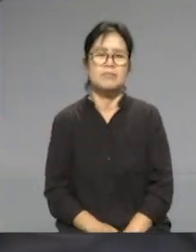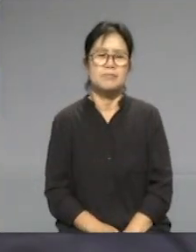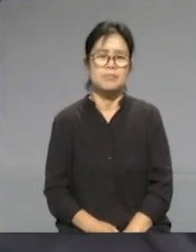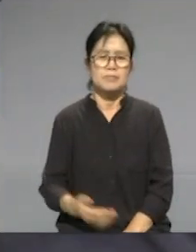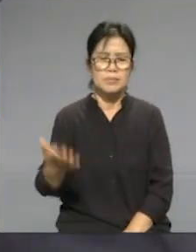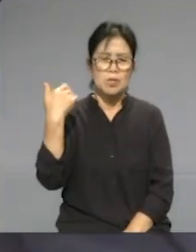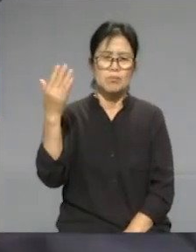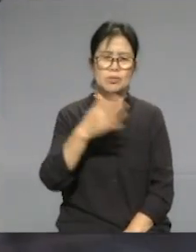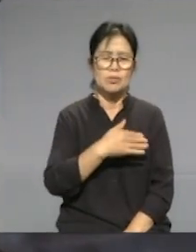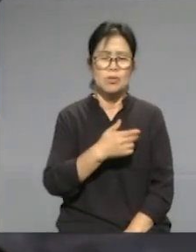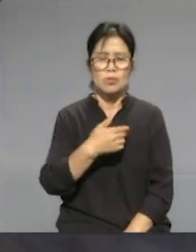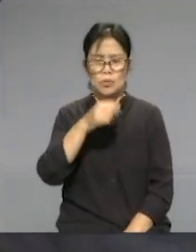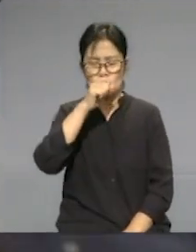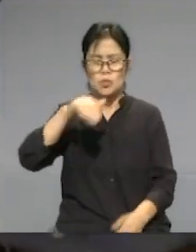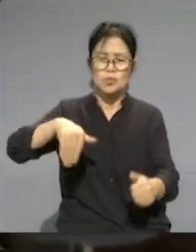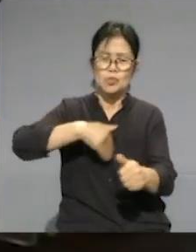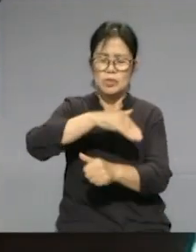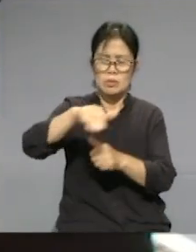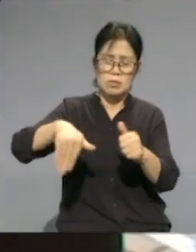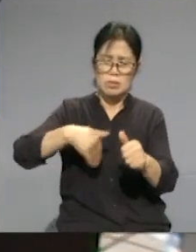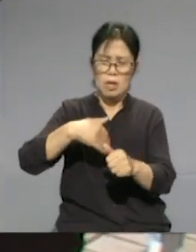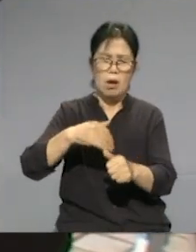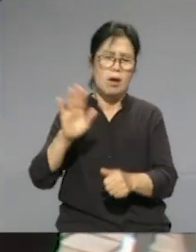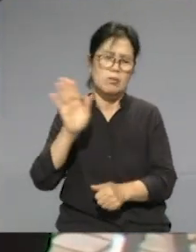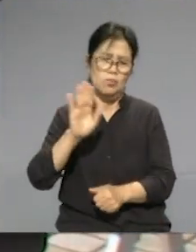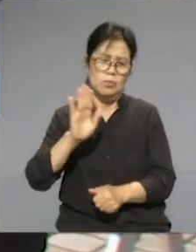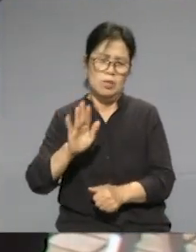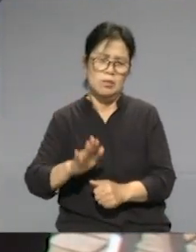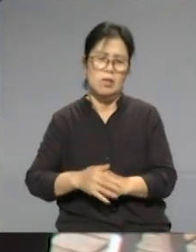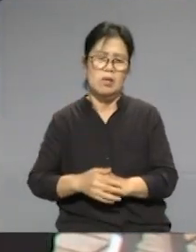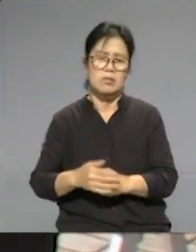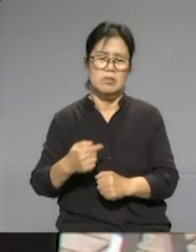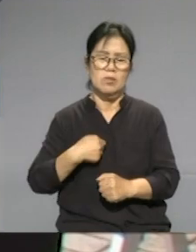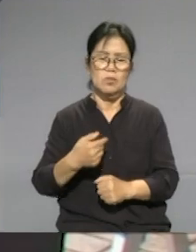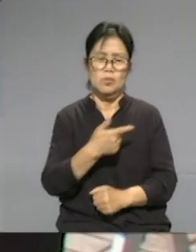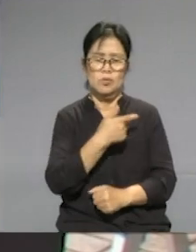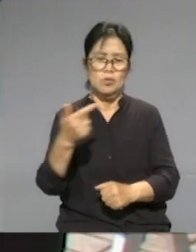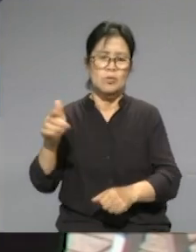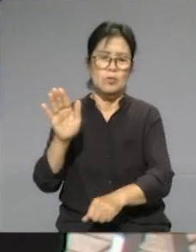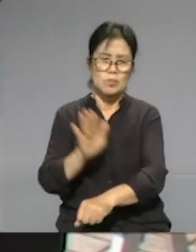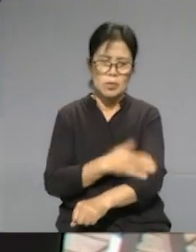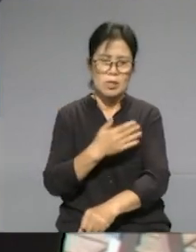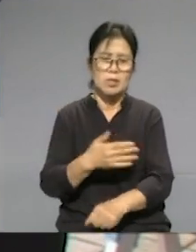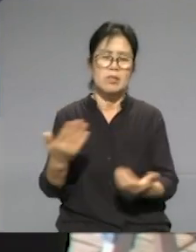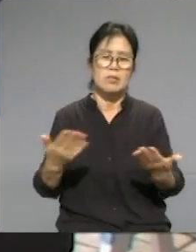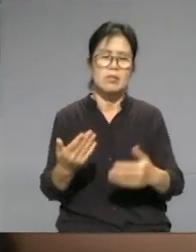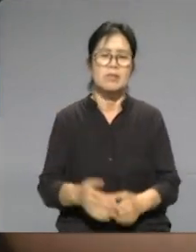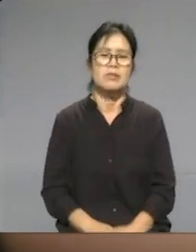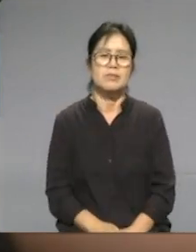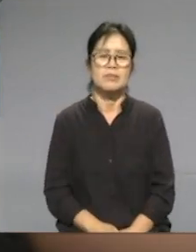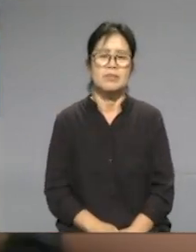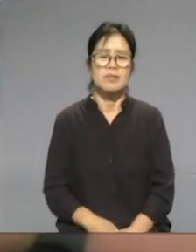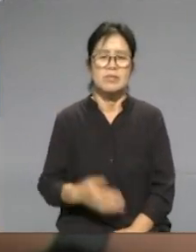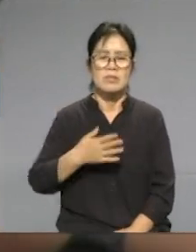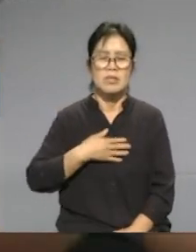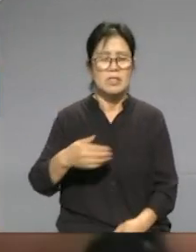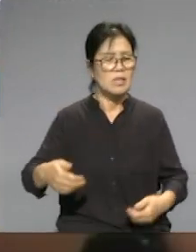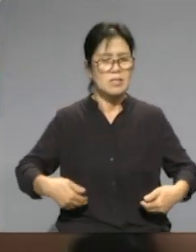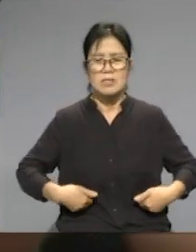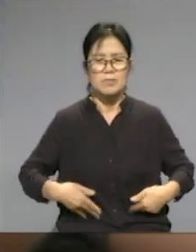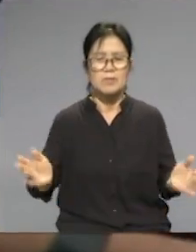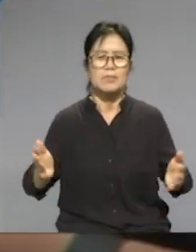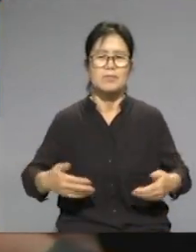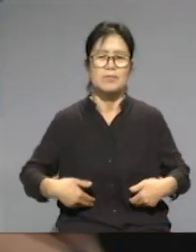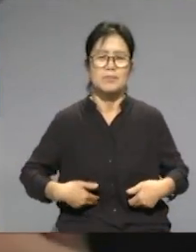예전부터 너무 안 좋은 상황에 있었던 게 제가 너무 잘못한 일인 것 같습니다. 아니 저는